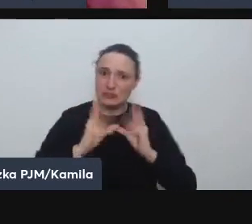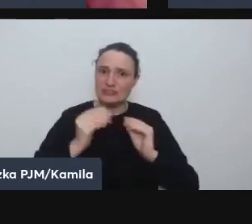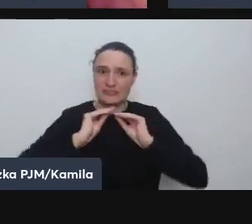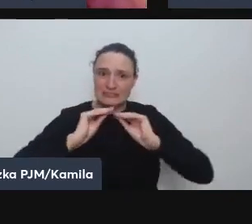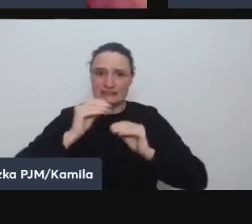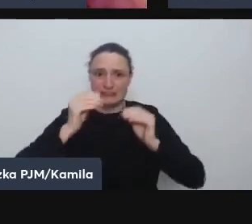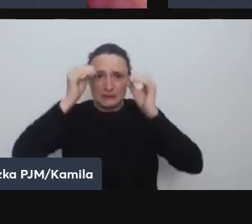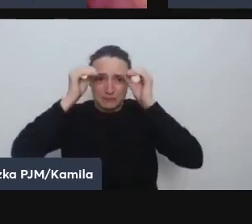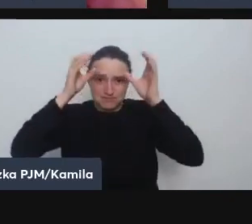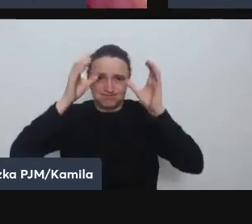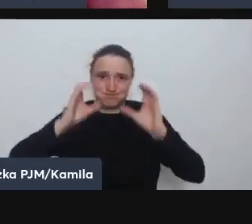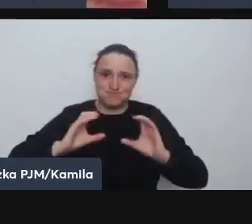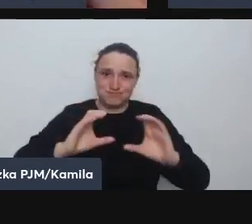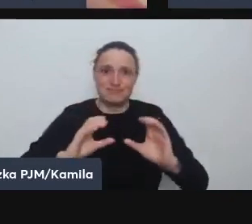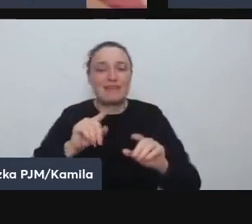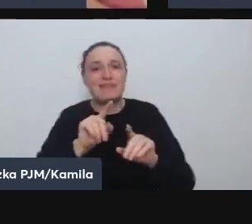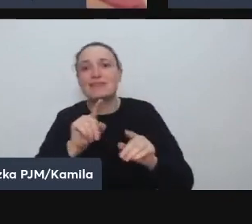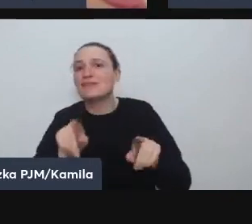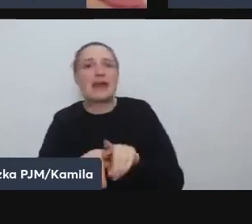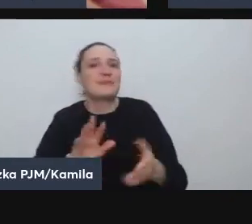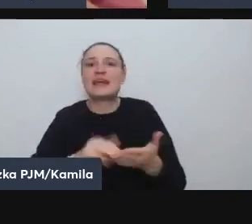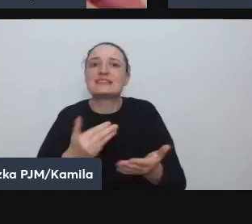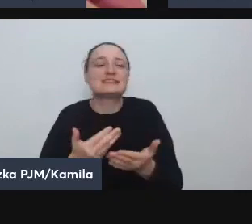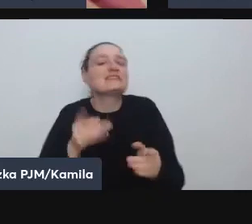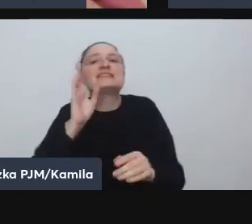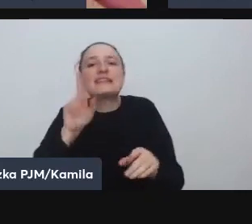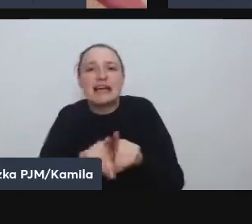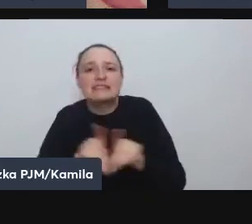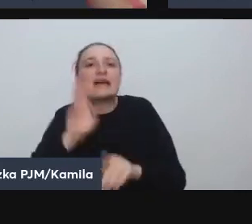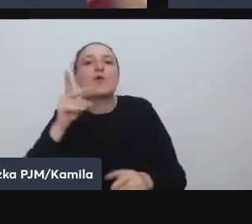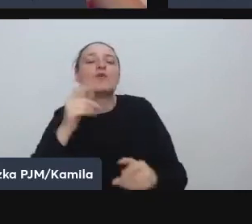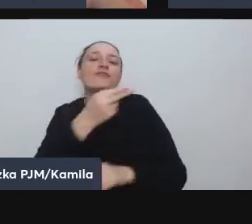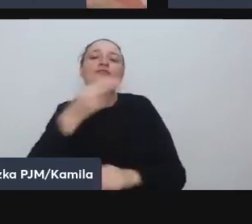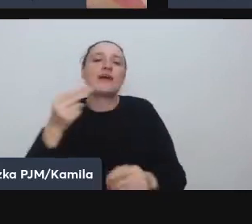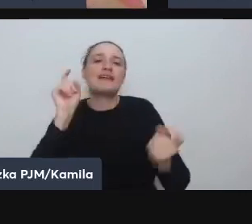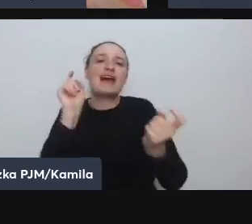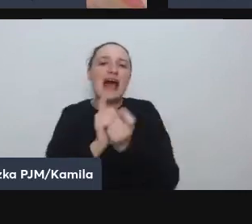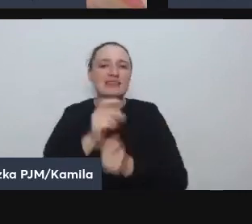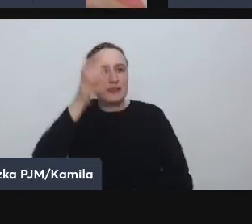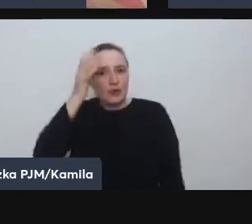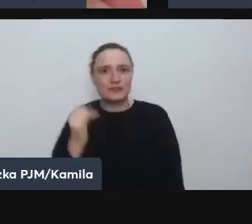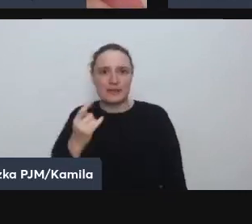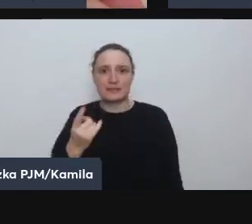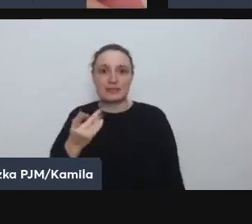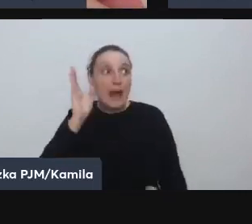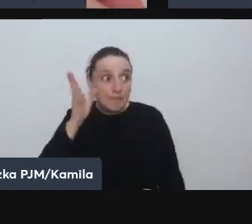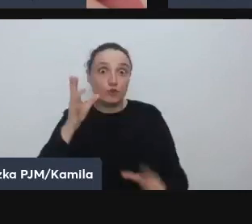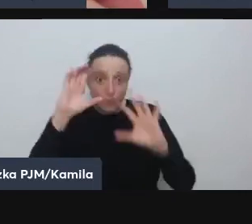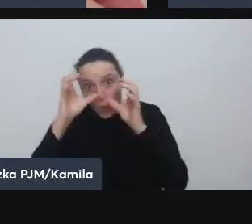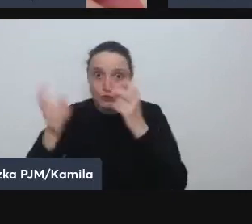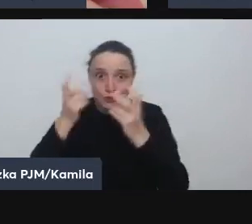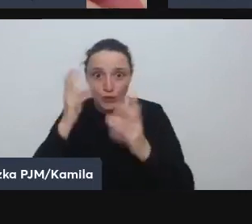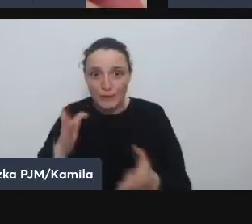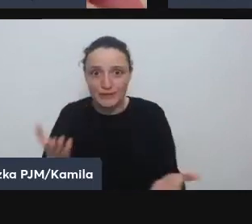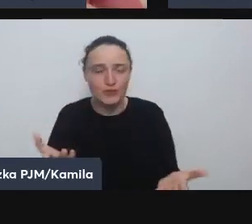szybko słuchajcie o antykoncepcji, nie? Potem będziecie googlać, ja wam powiem. Ale no jakby jest, to jest jakiś minus,